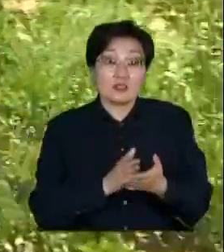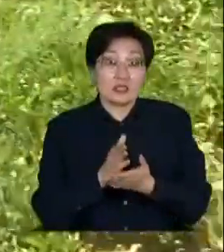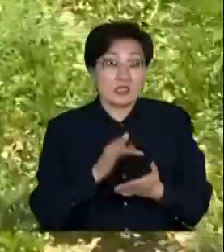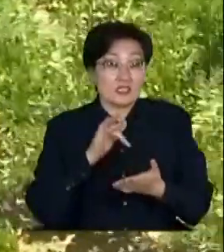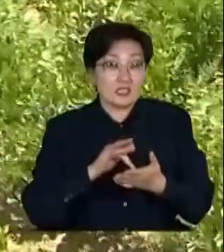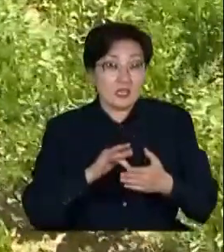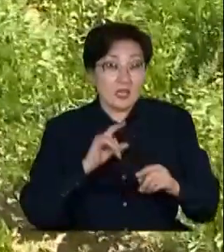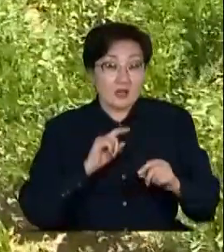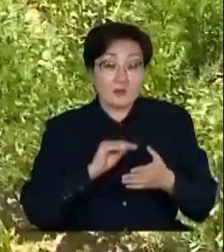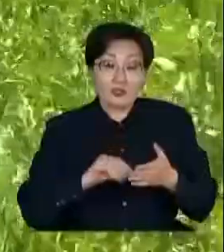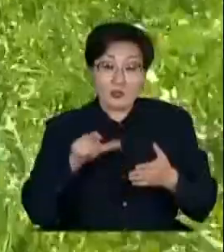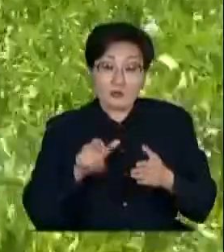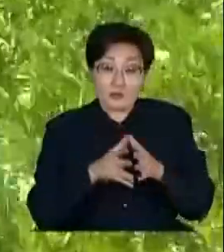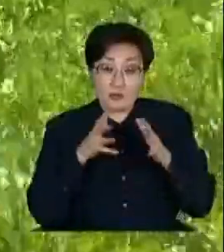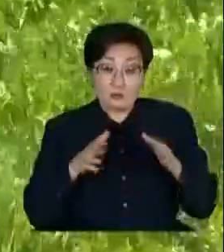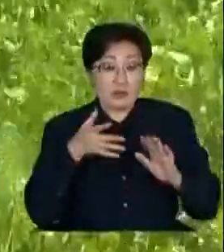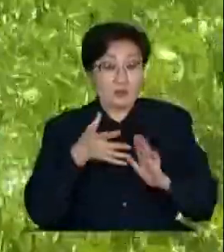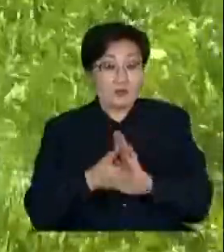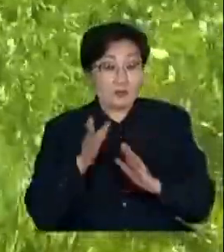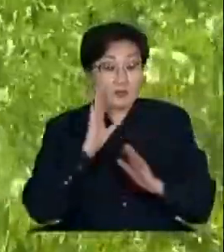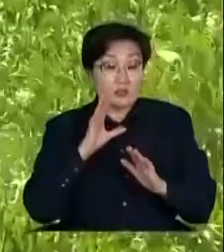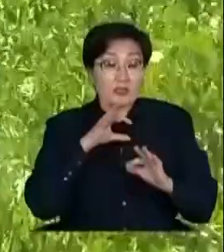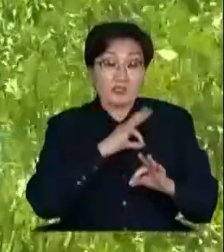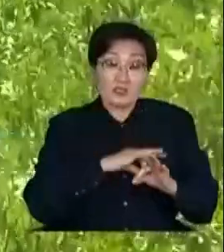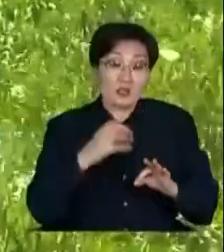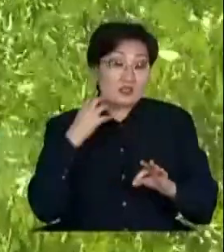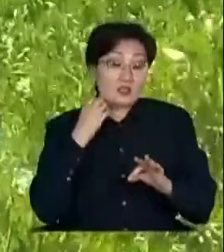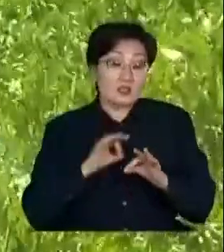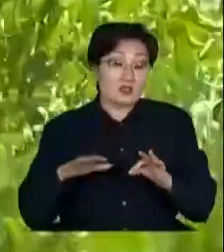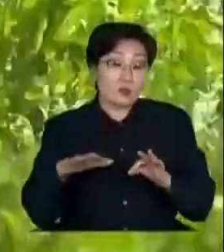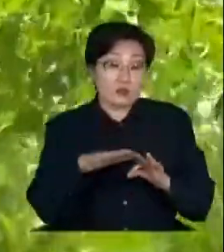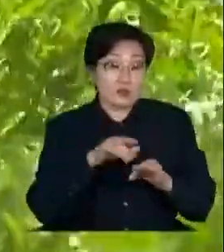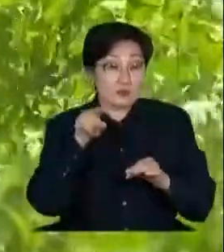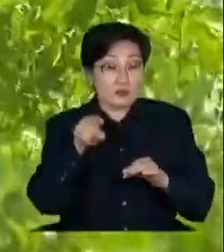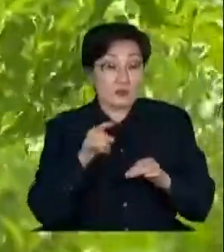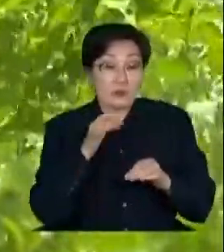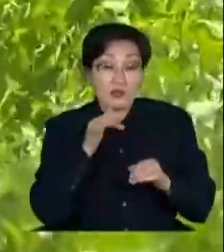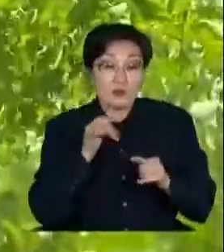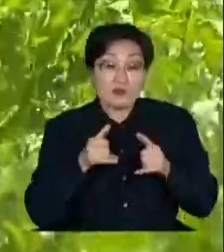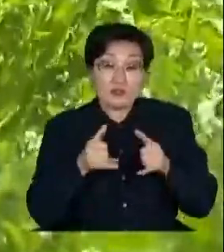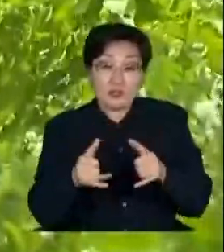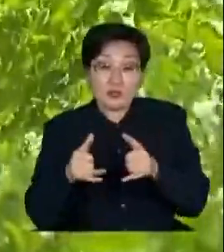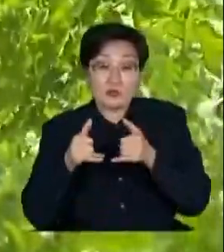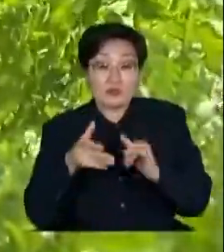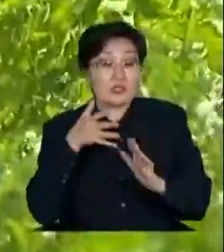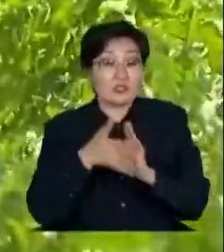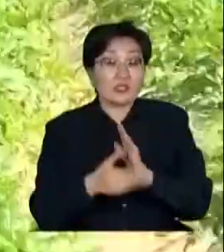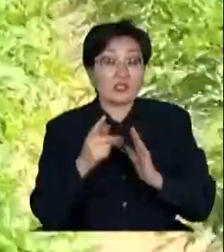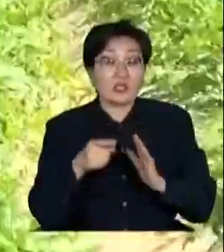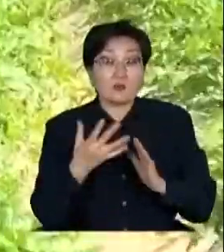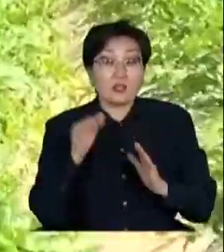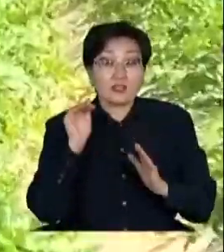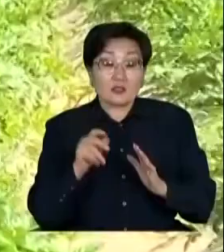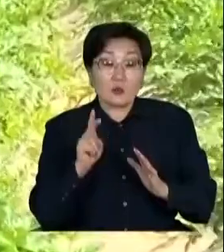центральных коммуникаций. Наибольший расход воды пришелся на Кызылординскую область. Там за поливной сезон израсходовали 3,5